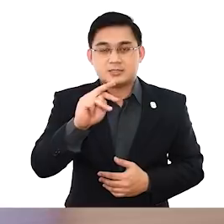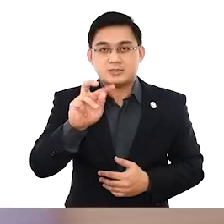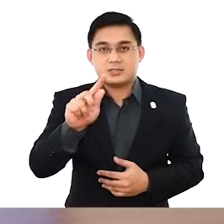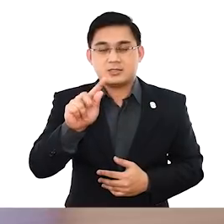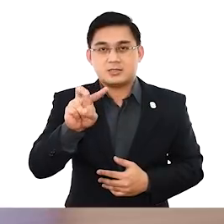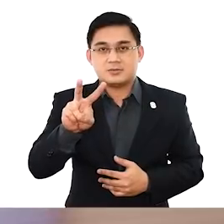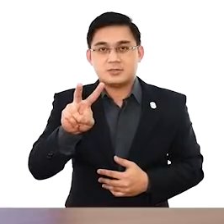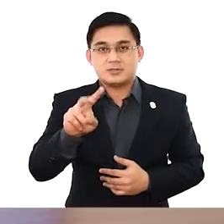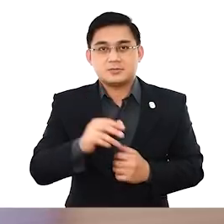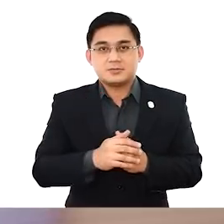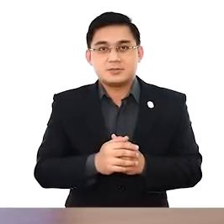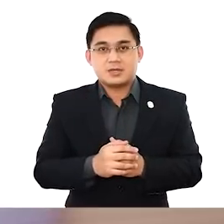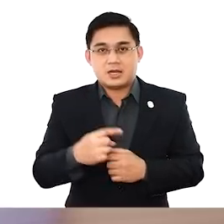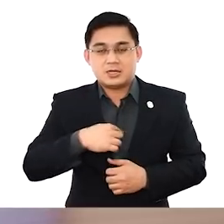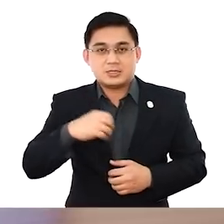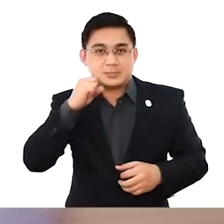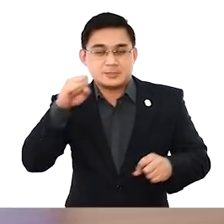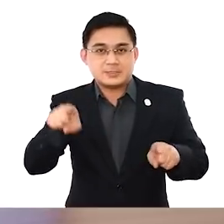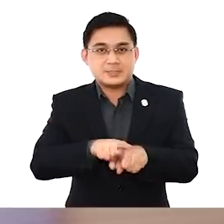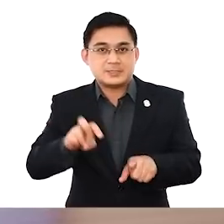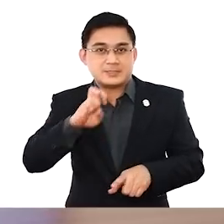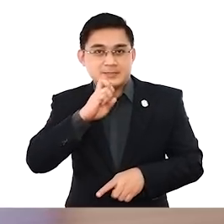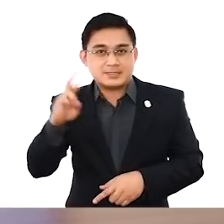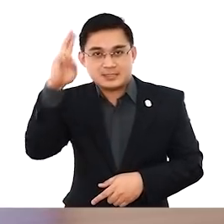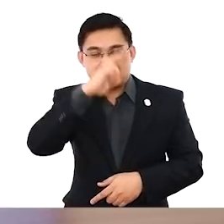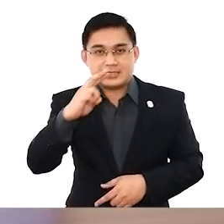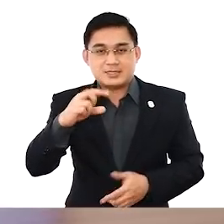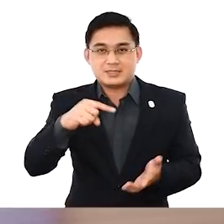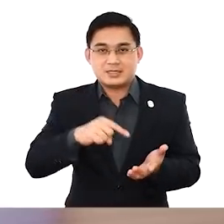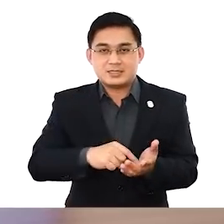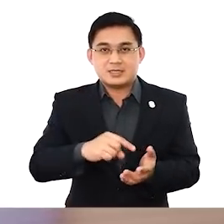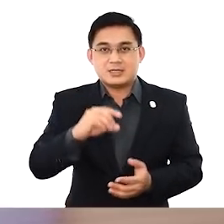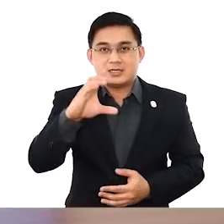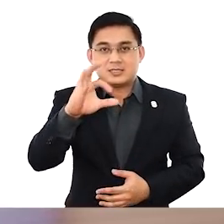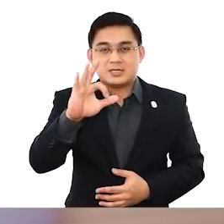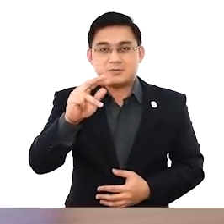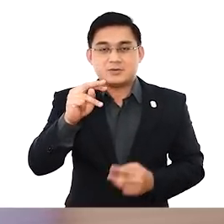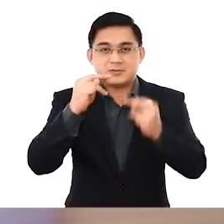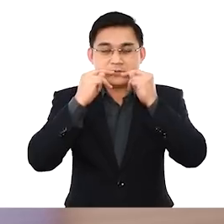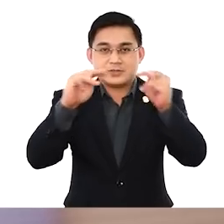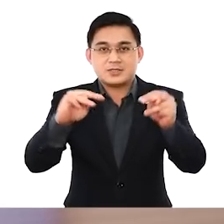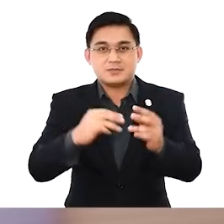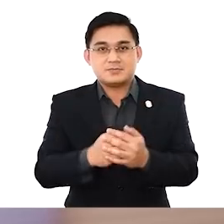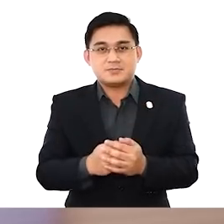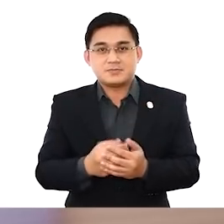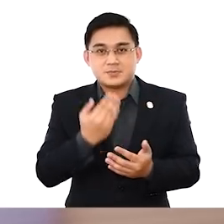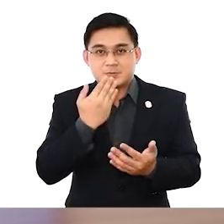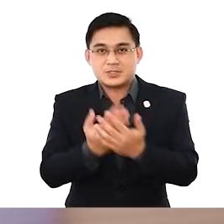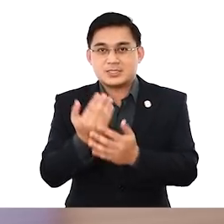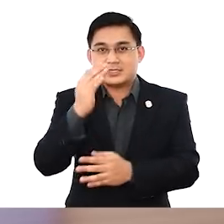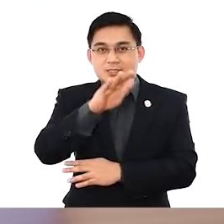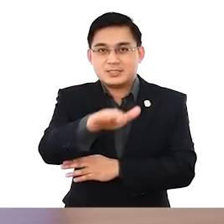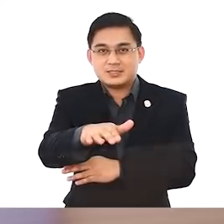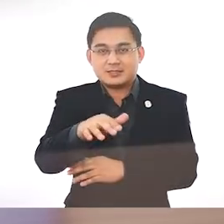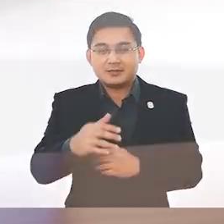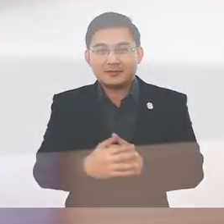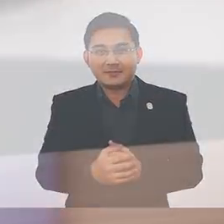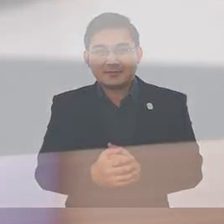INC TV. Ako po si kapatid na Ella Ronquillo at ito ang CFO News. Magandang hapon po.